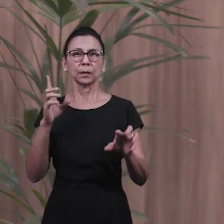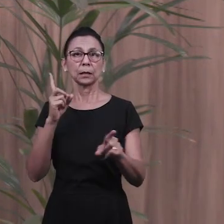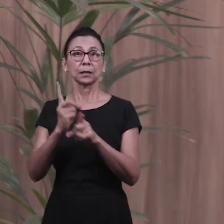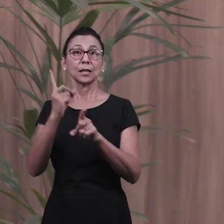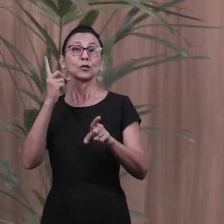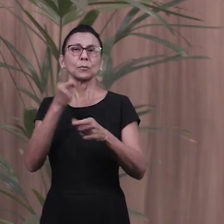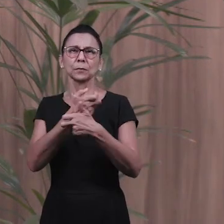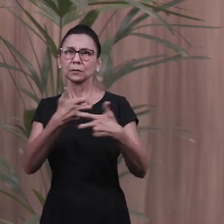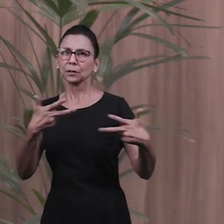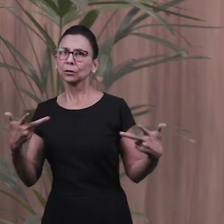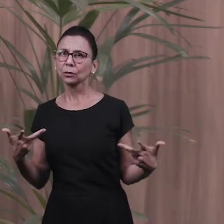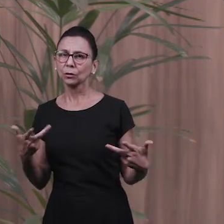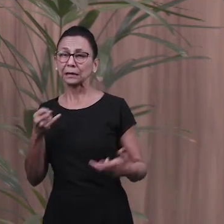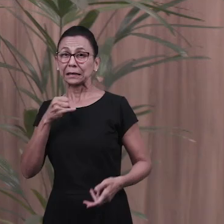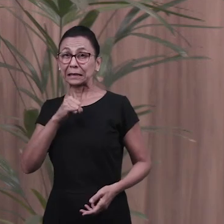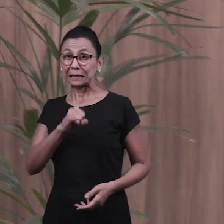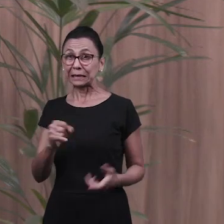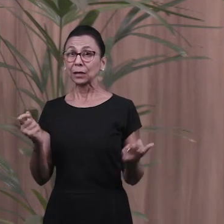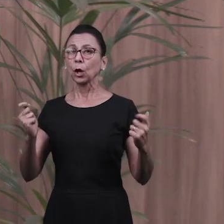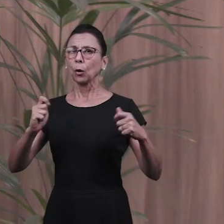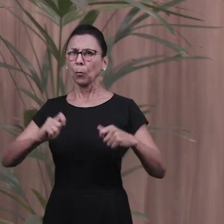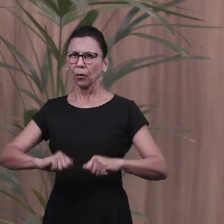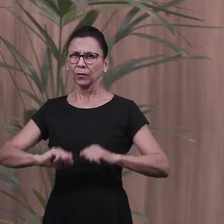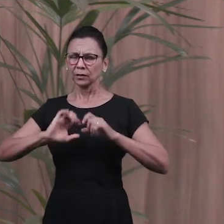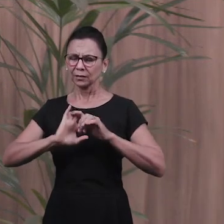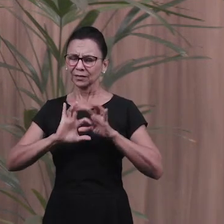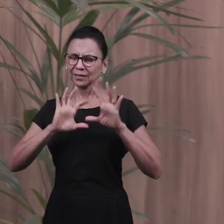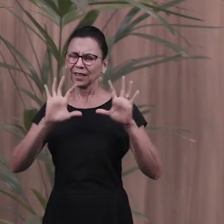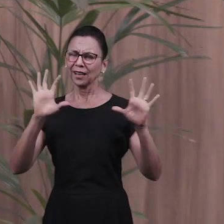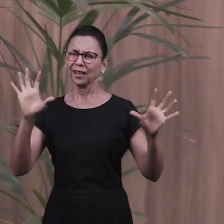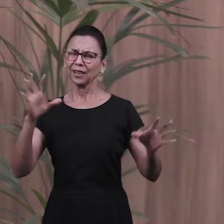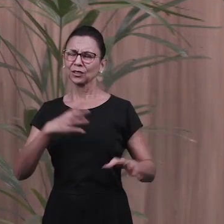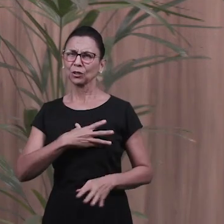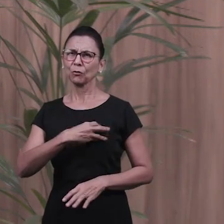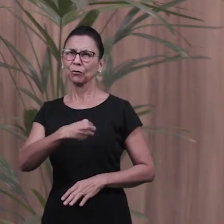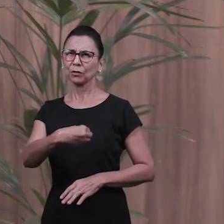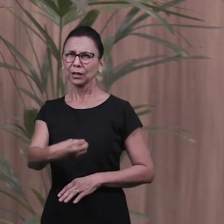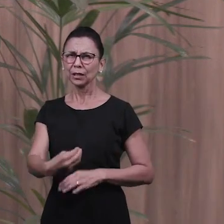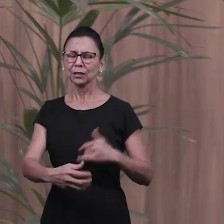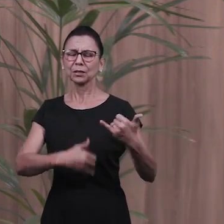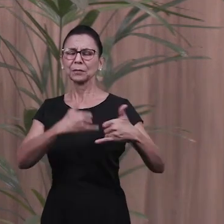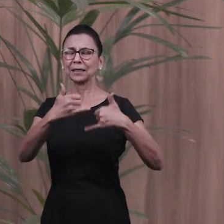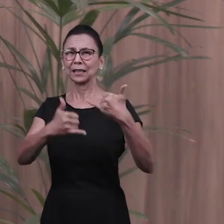explorer le monde. Si possible, augmentez le temps de jouer avec votre enfant.